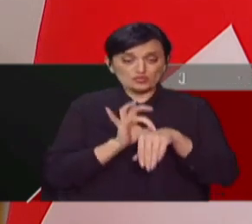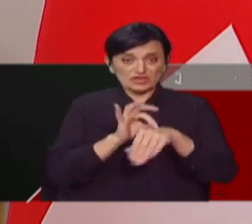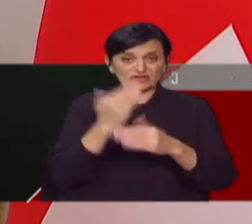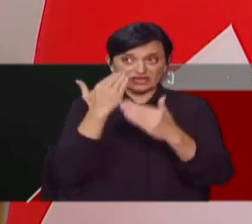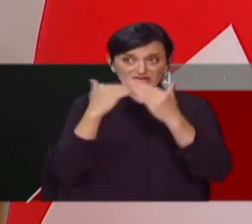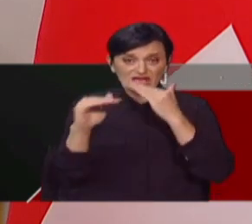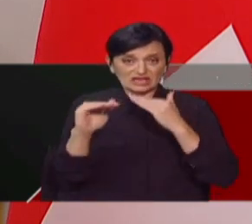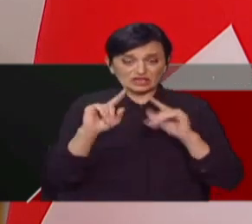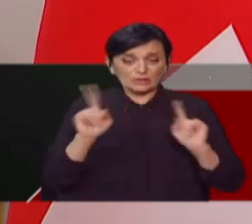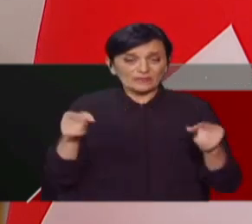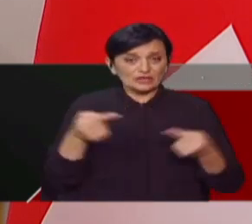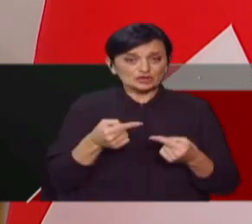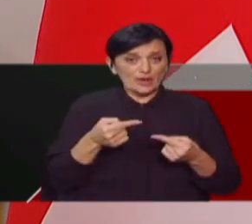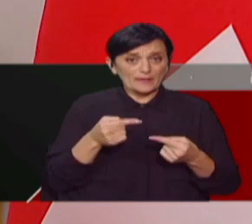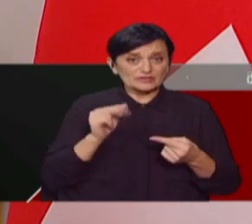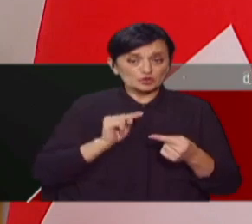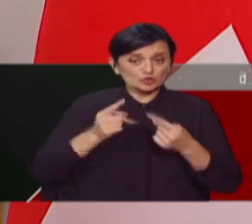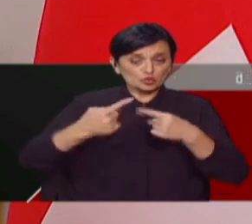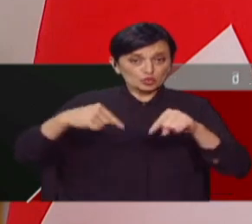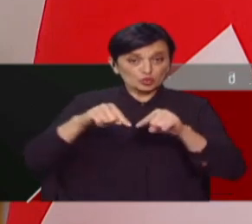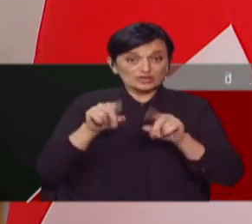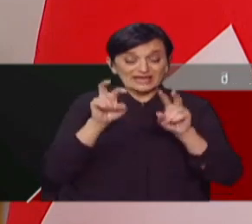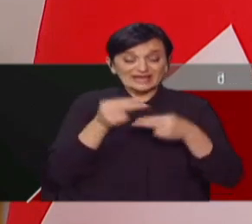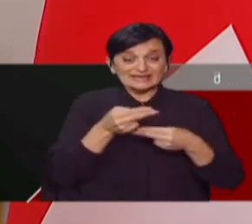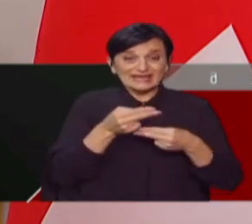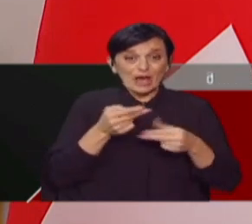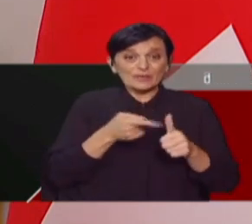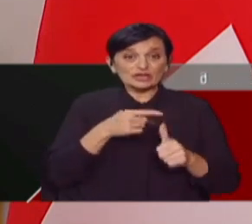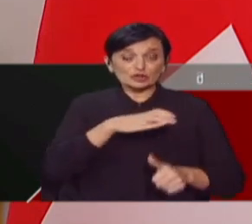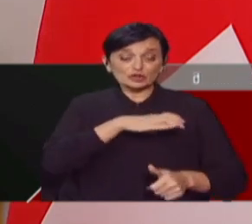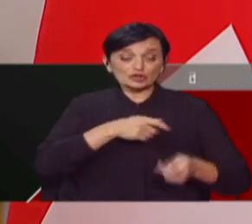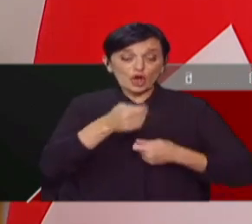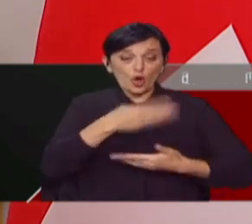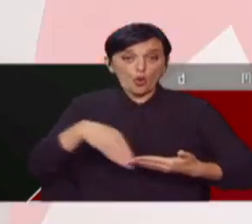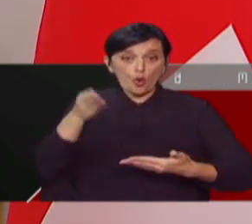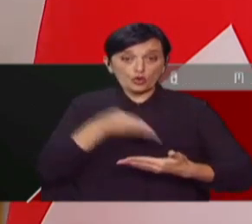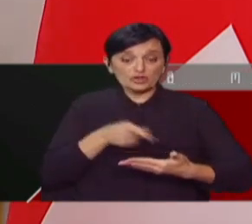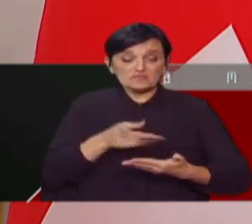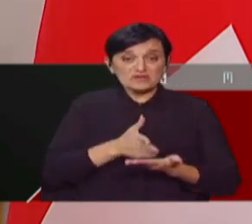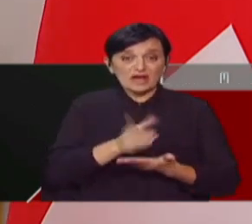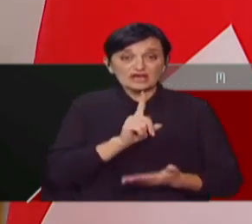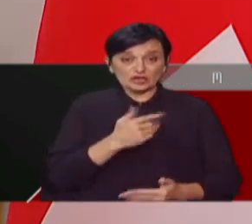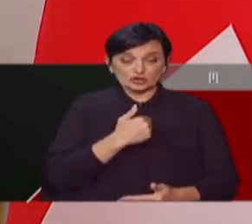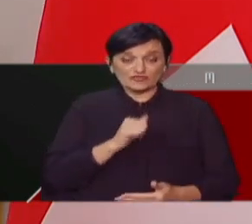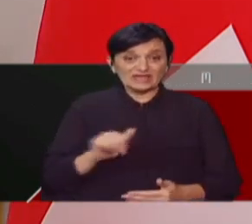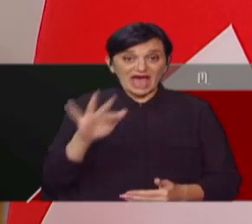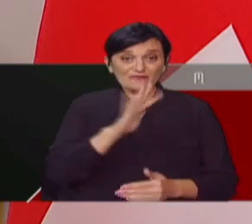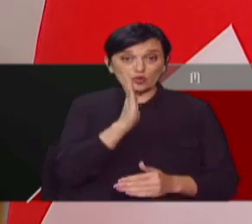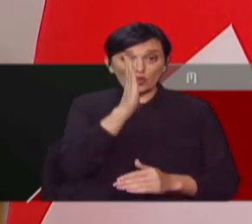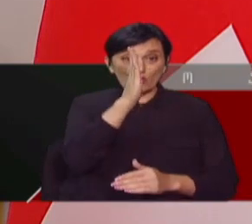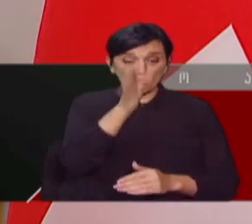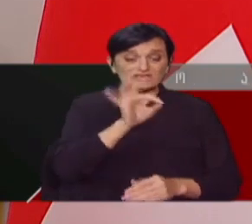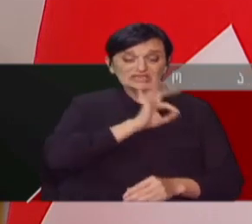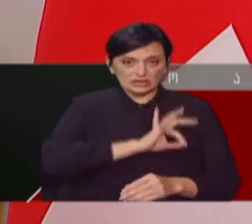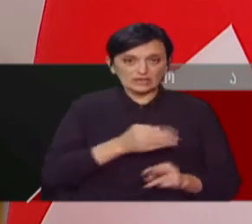გადაგზავნილია შესაბამის სტრუქტურებში, ხოლო იმ თემაზე, რაც ქვია დეოლიგარქიზაციის მიმართულებით, რაც ჩვენს ევროპულ მომავალს წინ